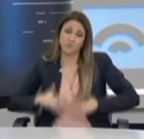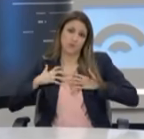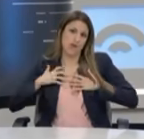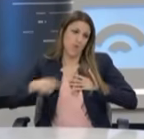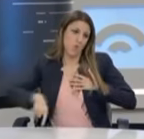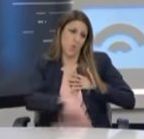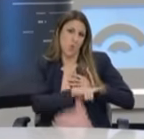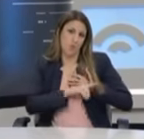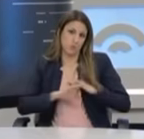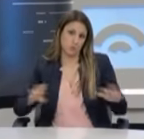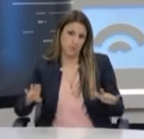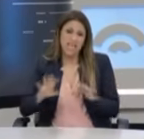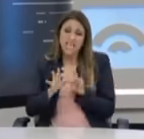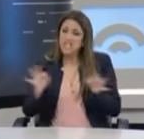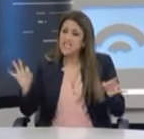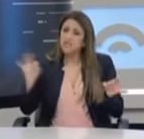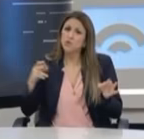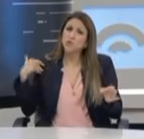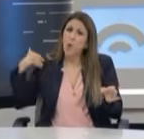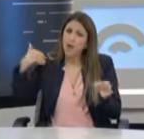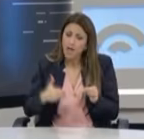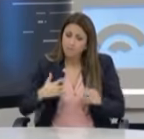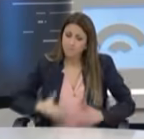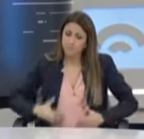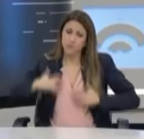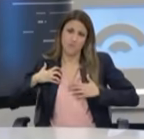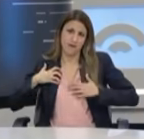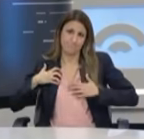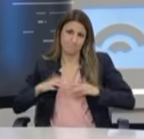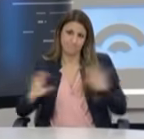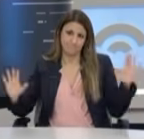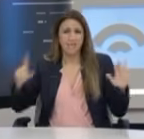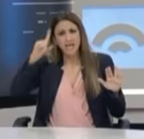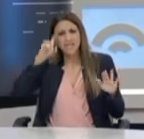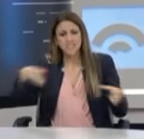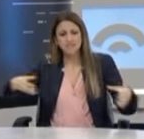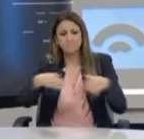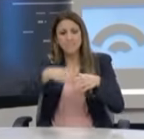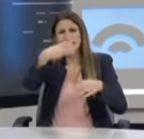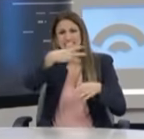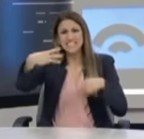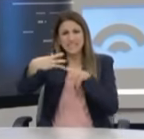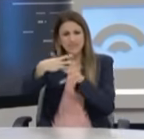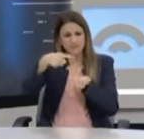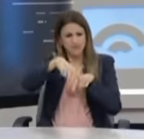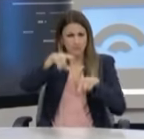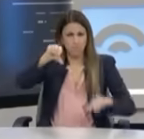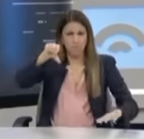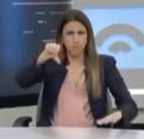αλήθεια και την ιστορία της πατρίδας μας. Ο ΣΥΡΙΖΑ, την ώρα που